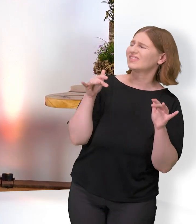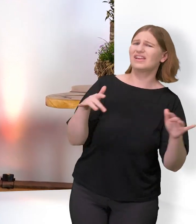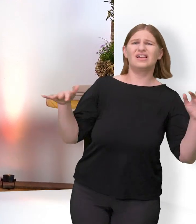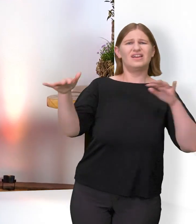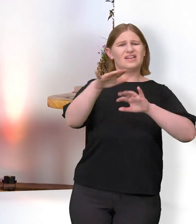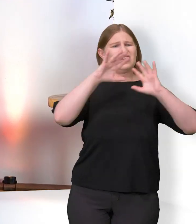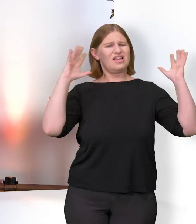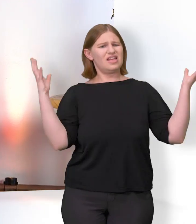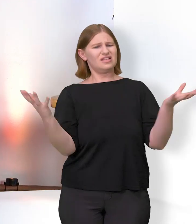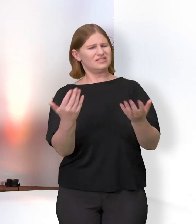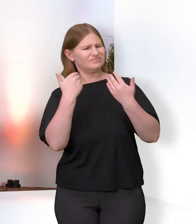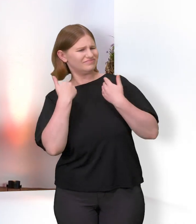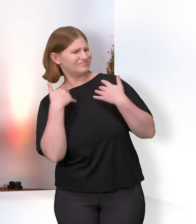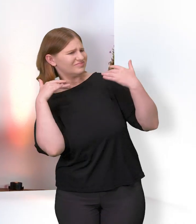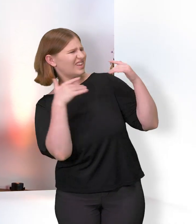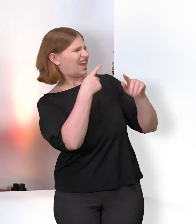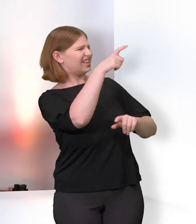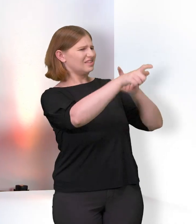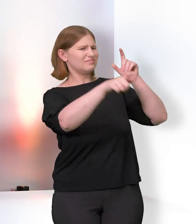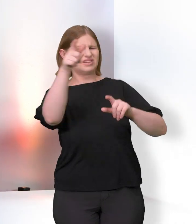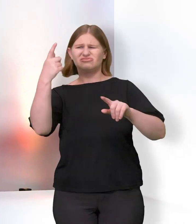allem, was an mir zerrt, sie ziehen von